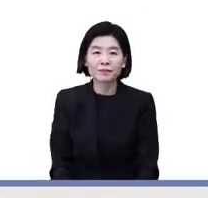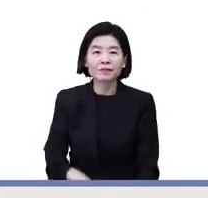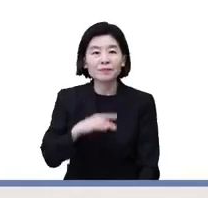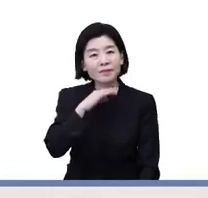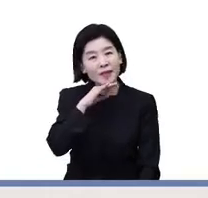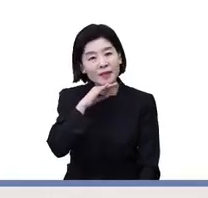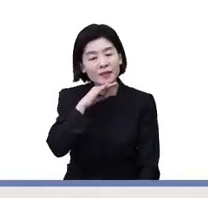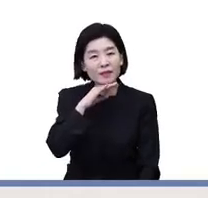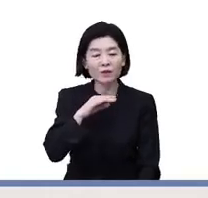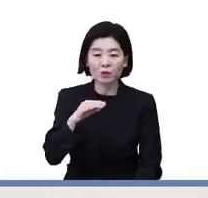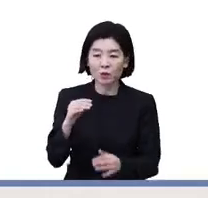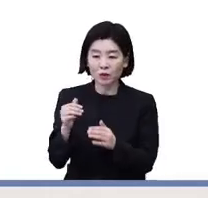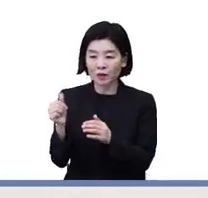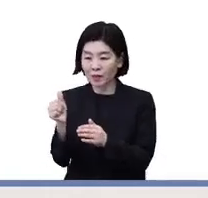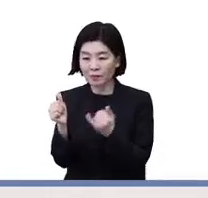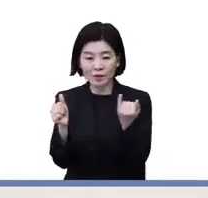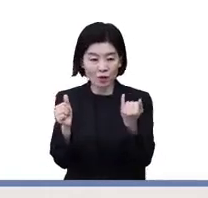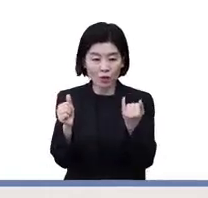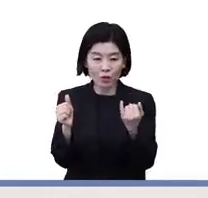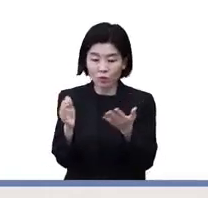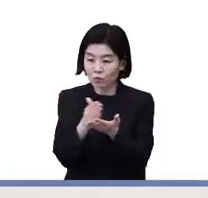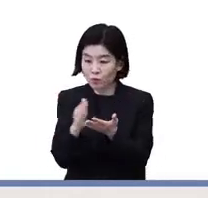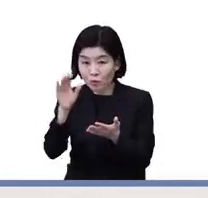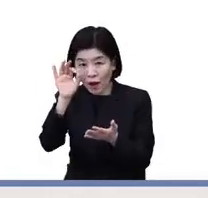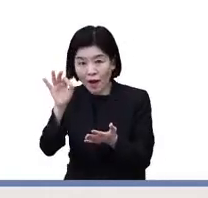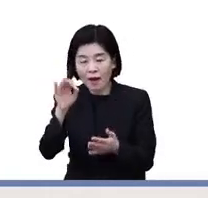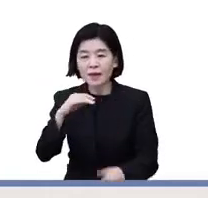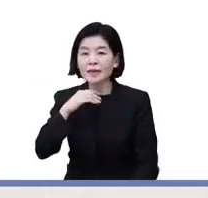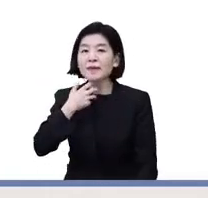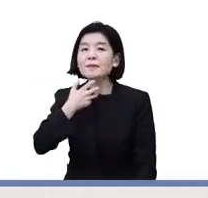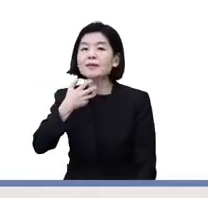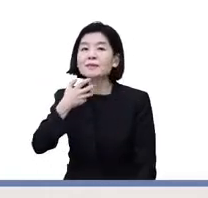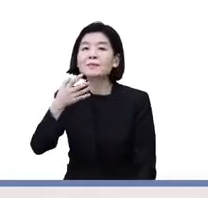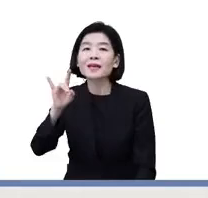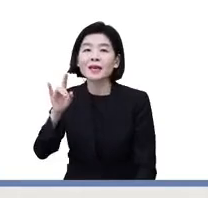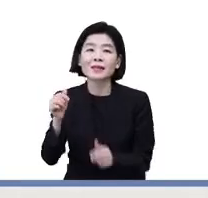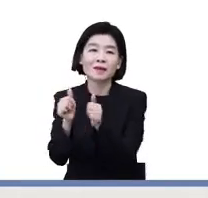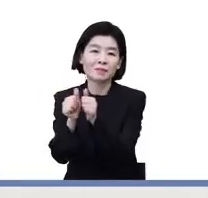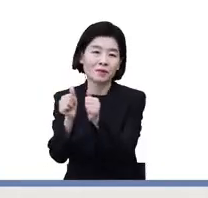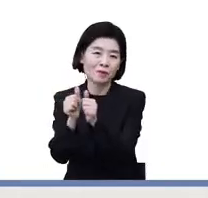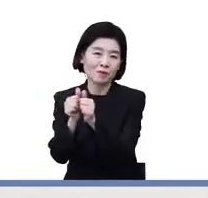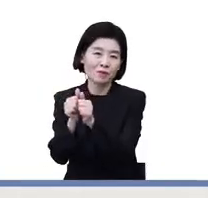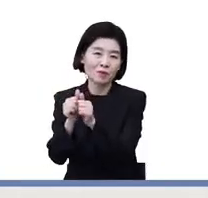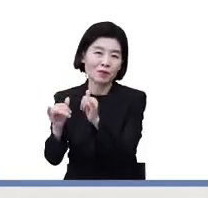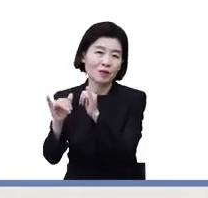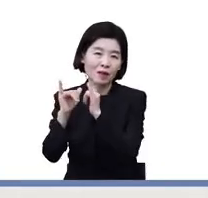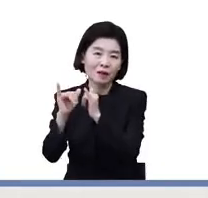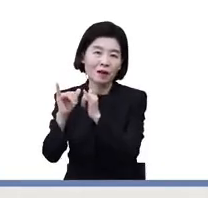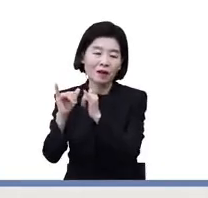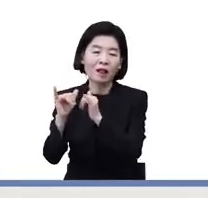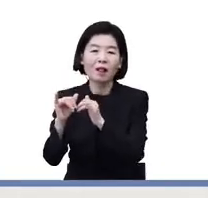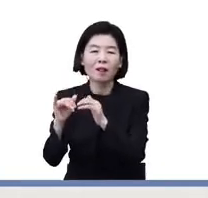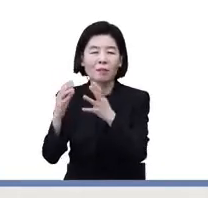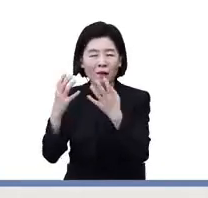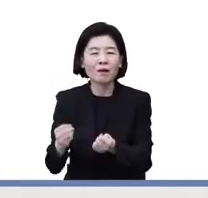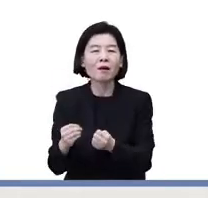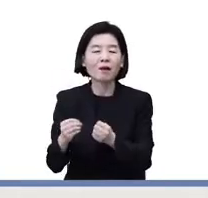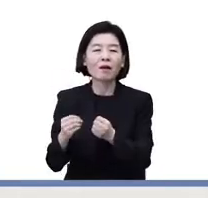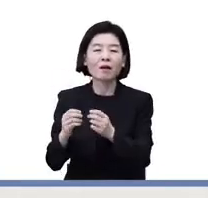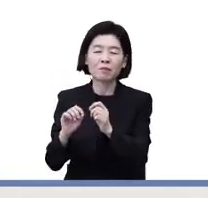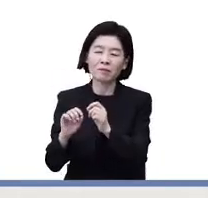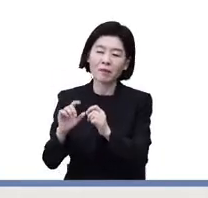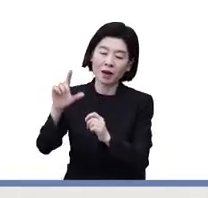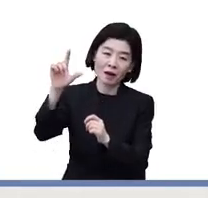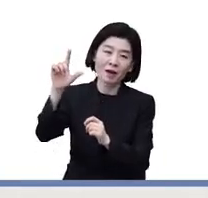연령대 성별을 나눠서 이렇게 보면은 80세 이상의 남성이 너무 높아서 그 그래프를 끊어서 수록을 한